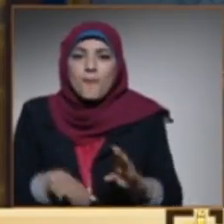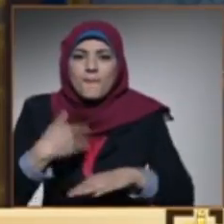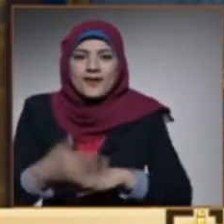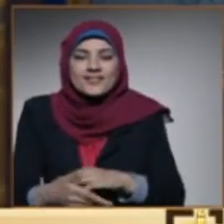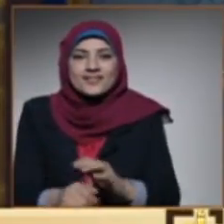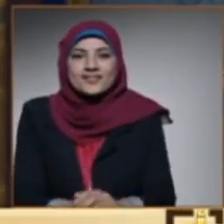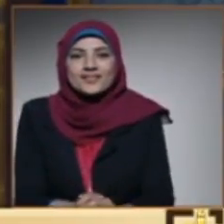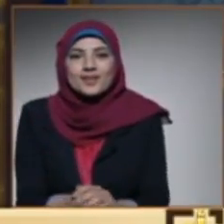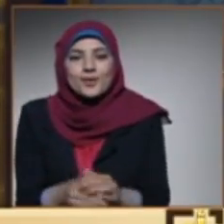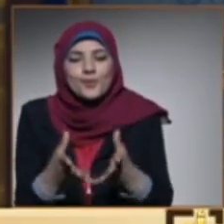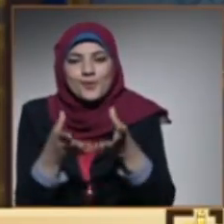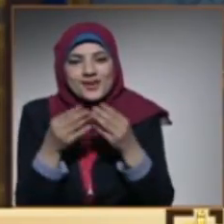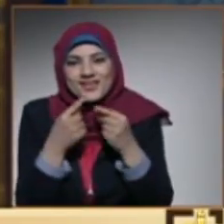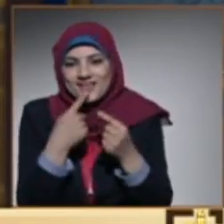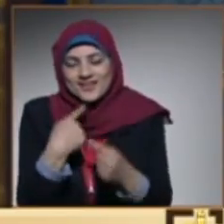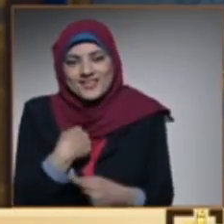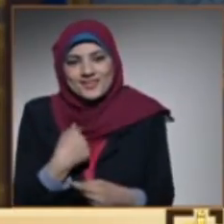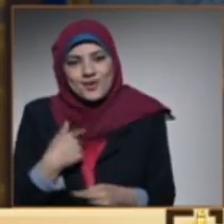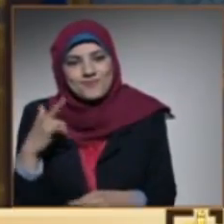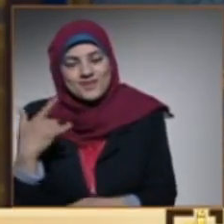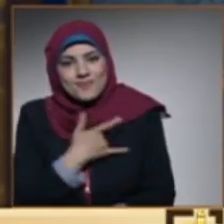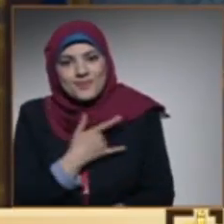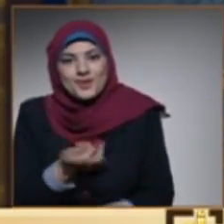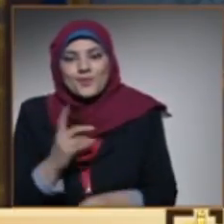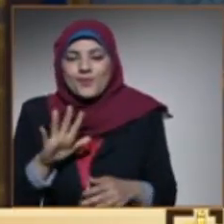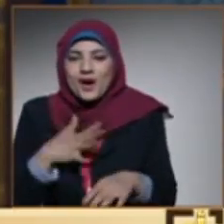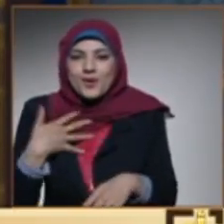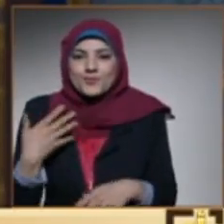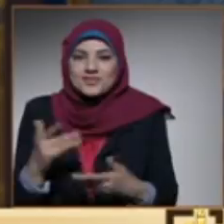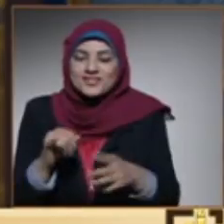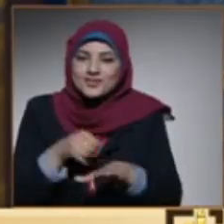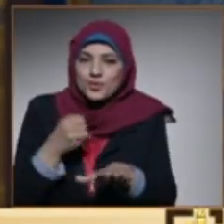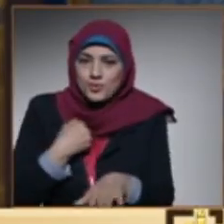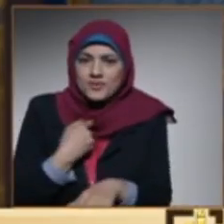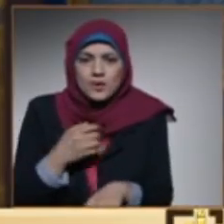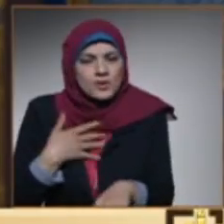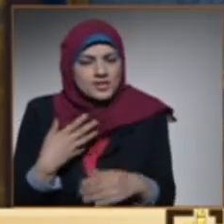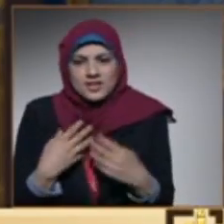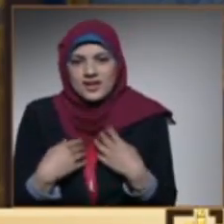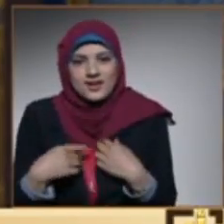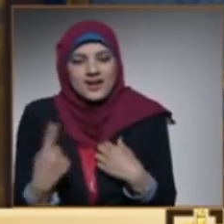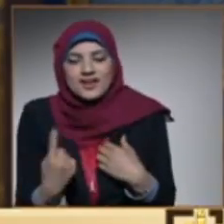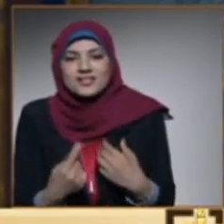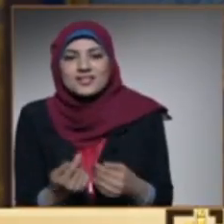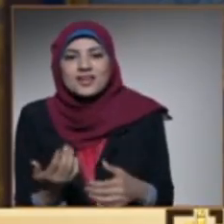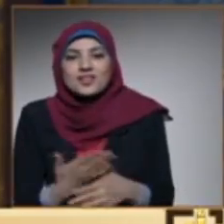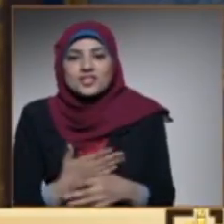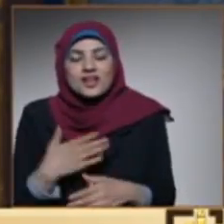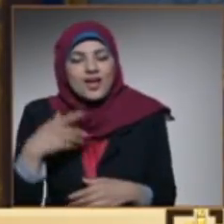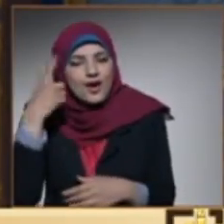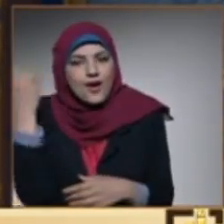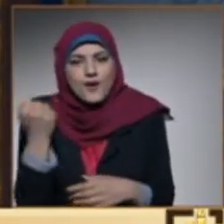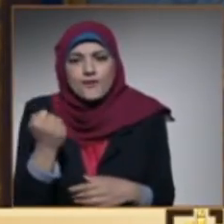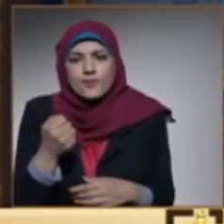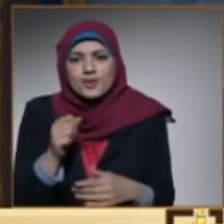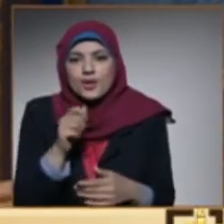يعني اعترف لي ان هو بيحبني وان هو عايز يتقدم لي، وانا طبعا ما عنديش مشكله خالص ان هو يبقى شخص اصم او شخص عادي، لاني انا بعرف لغه الاشاره. بالعكس